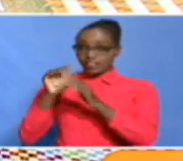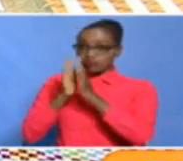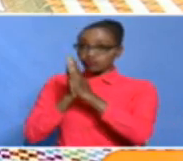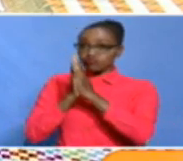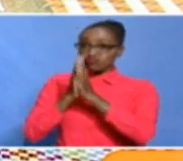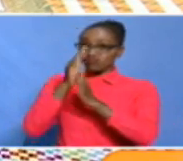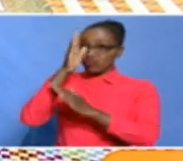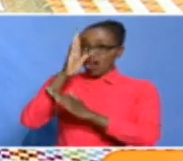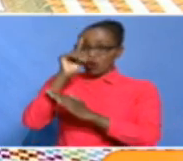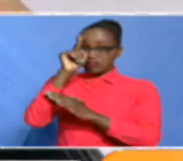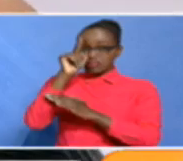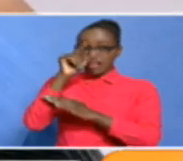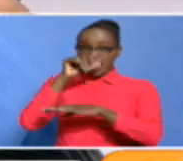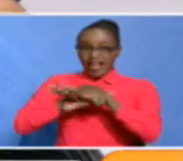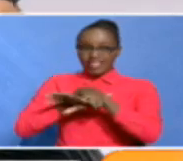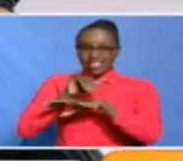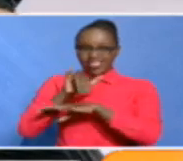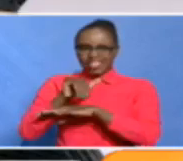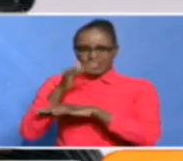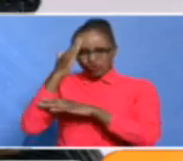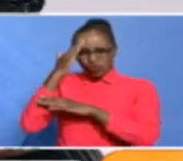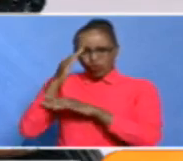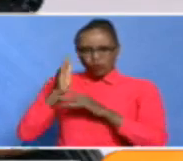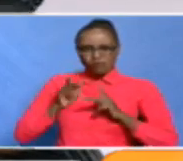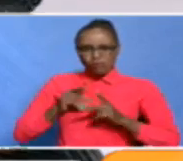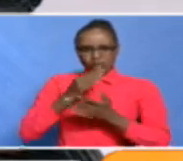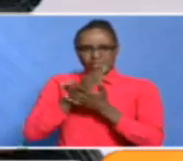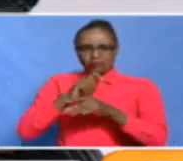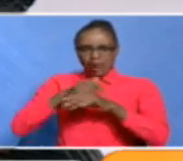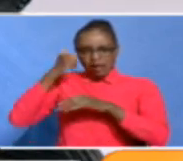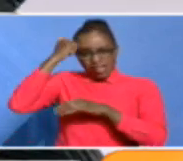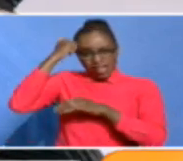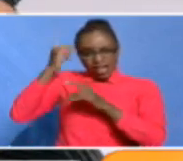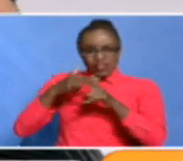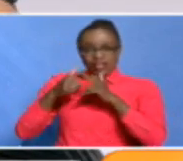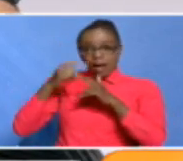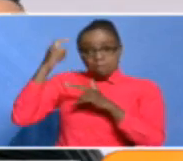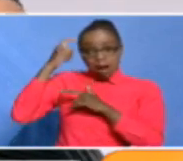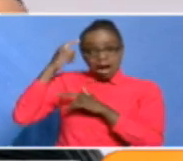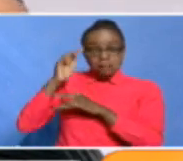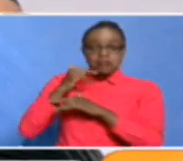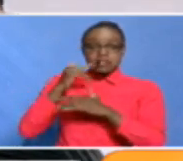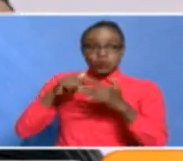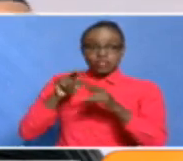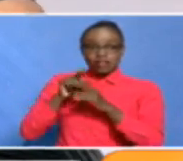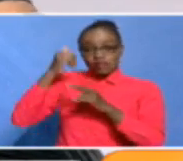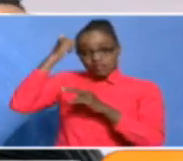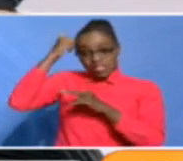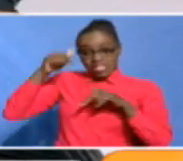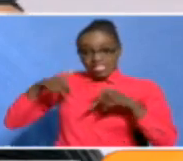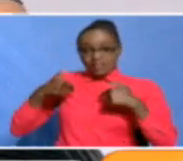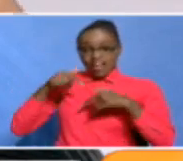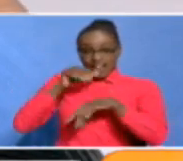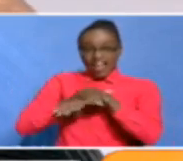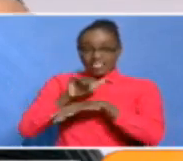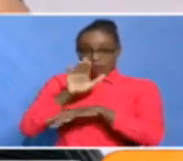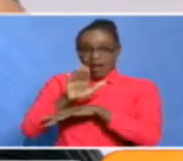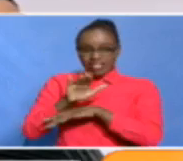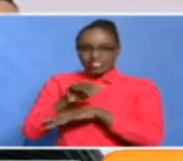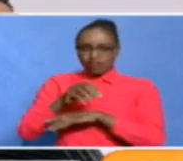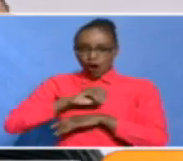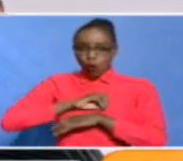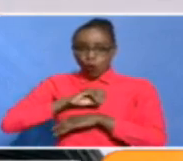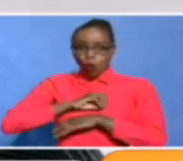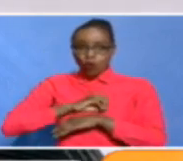Mungu sana asipate ile. Unajua kuna watu wengine, mtu akisoma anachukulia kwenye akili yake kwamba ile elimu ni yeye alipata, yani ni